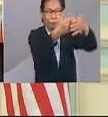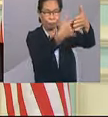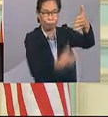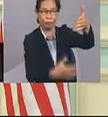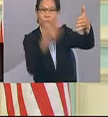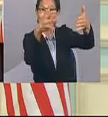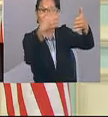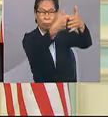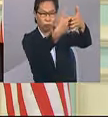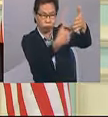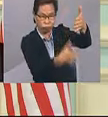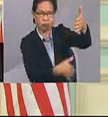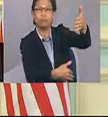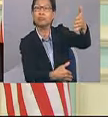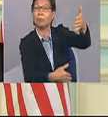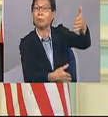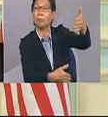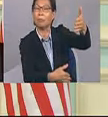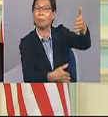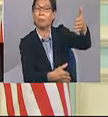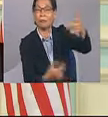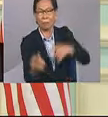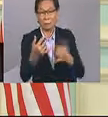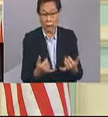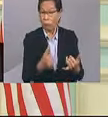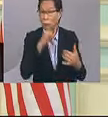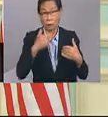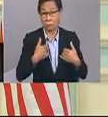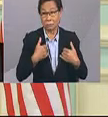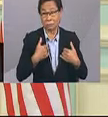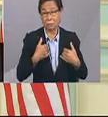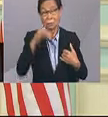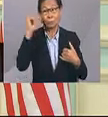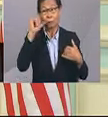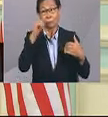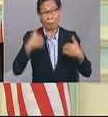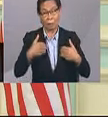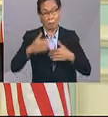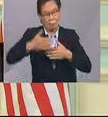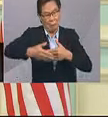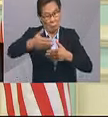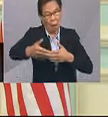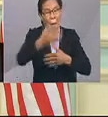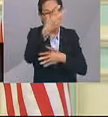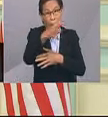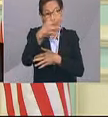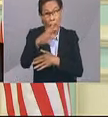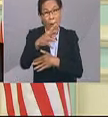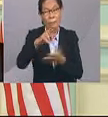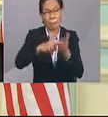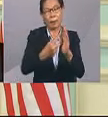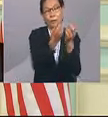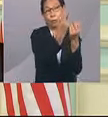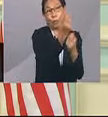Dan 14 ini saya percaya mungkin hari ini tidak ada lagi, semalam tidak ada lagi, Tapi mungkin selepas ini 14, makna